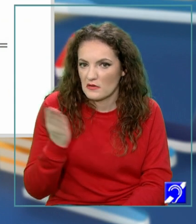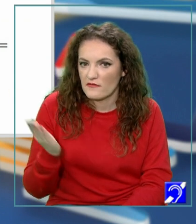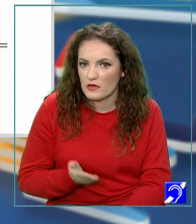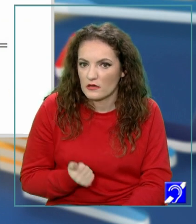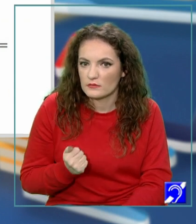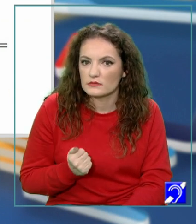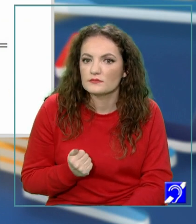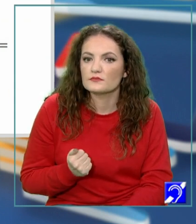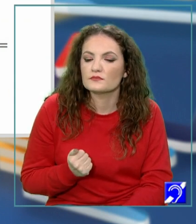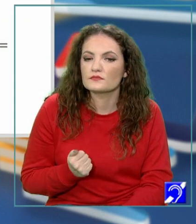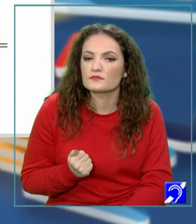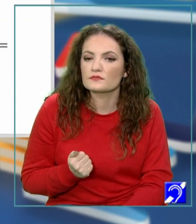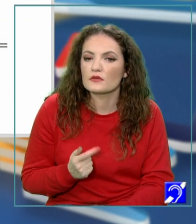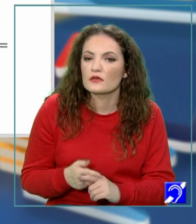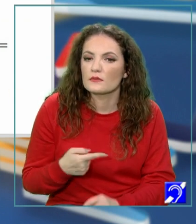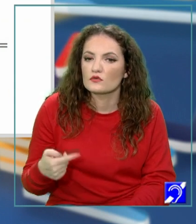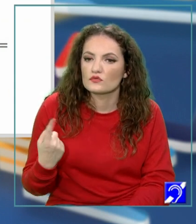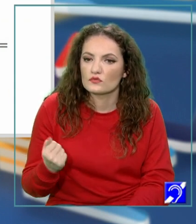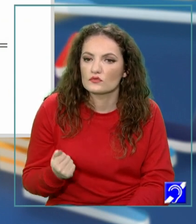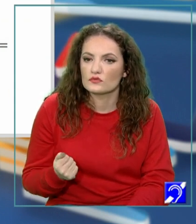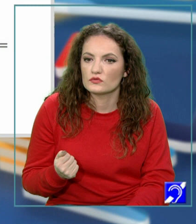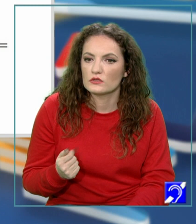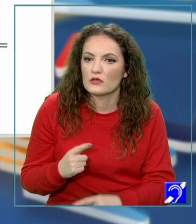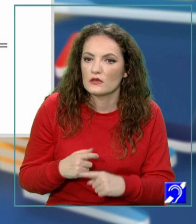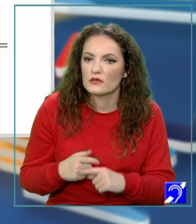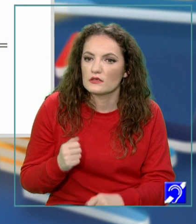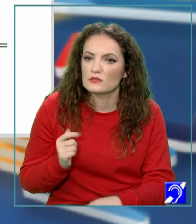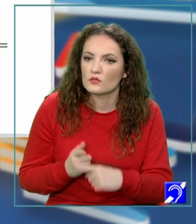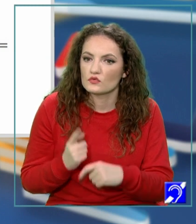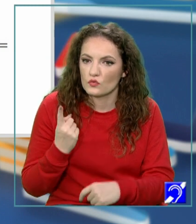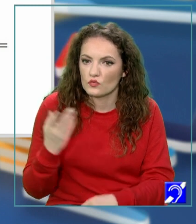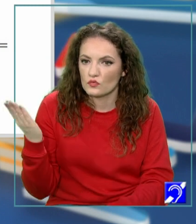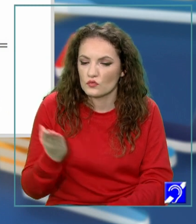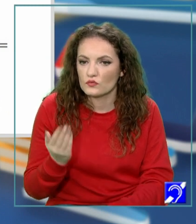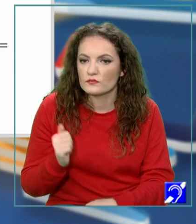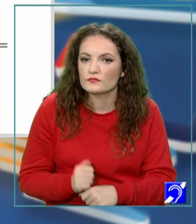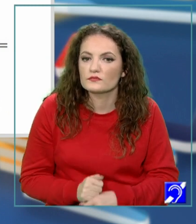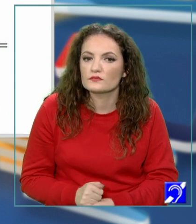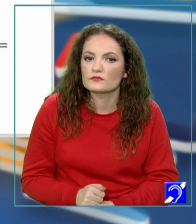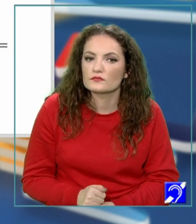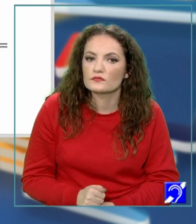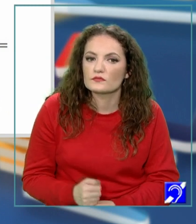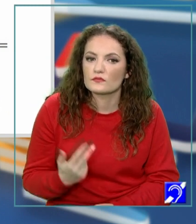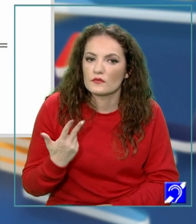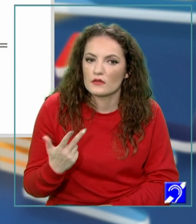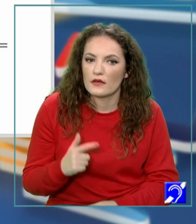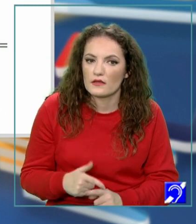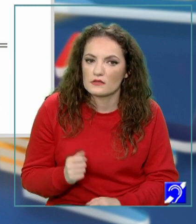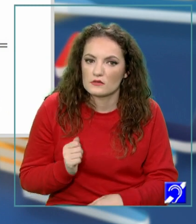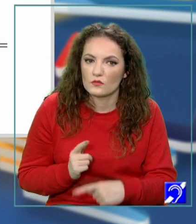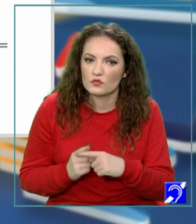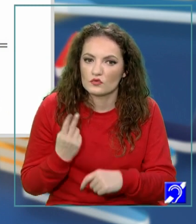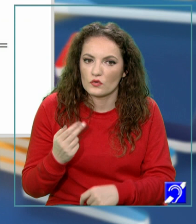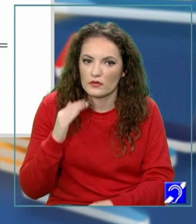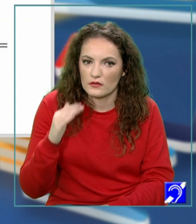cu exponentul și x plus 1 cu exponentul. Și voi obține 3x plus 2 supra x minus 1, minus 10